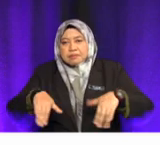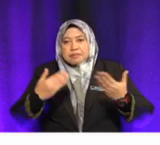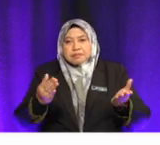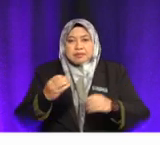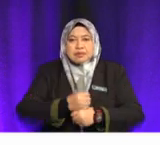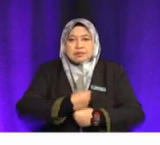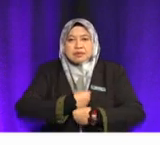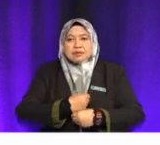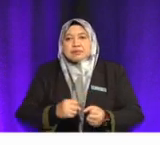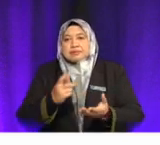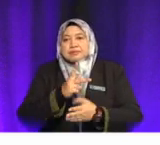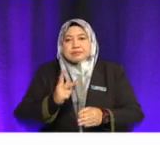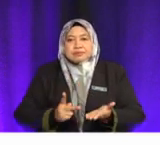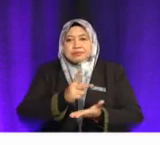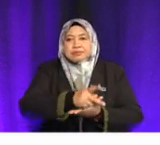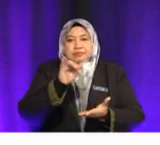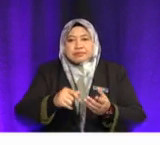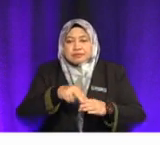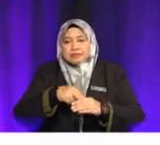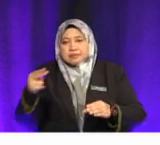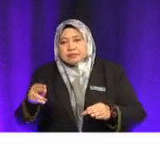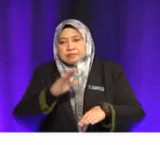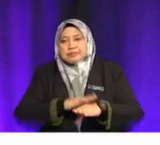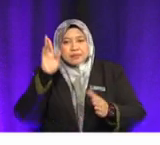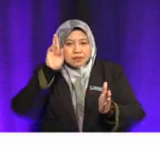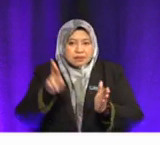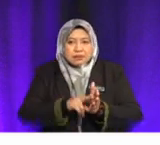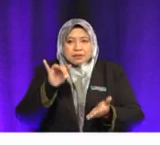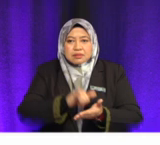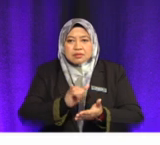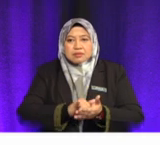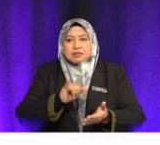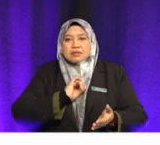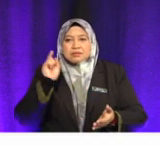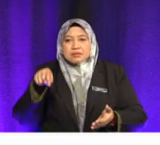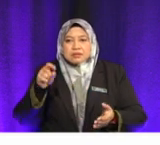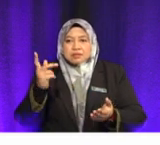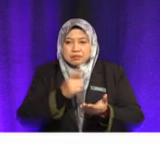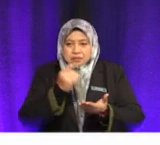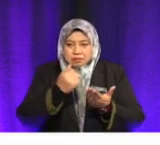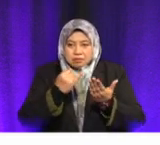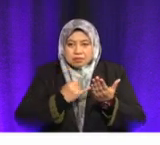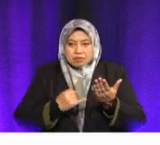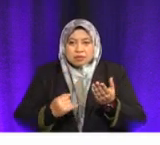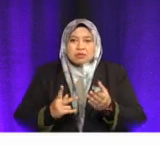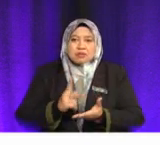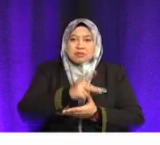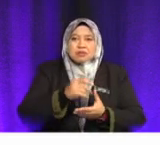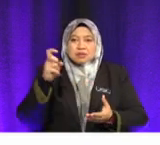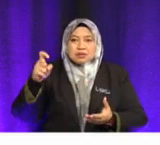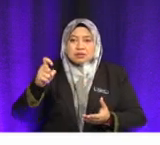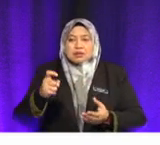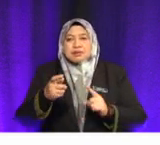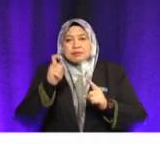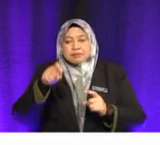lokasi yang berhasil Oke pada raja tersebut kita kena lukis 1 berjarak 4 unit